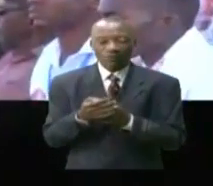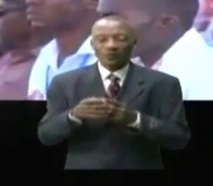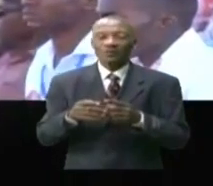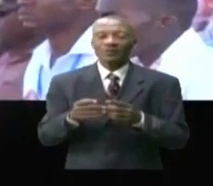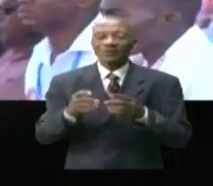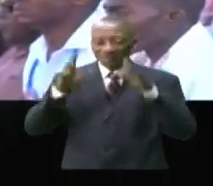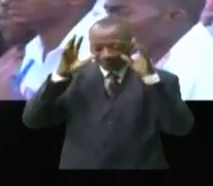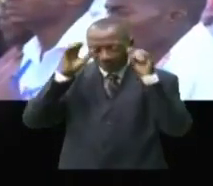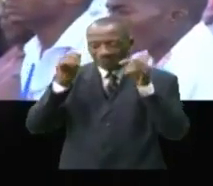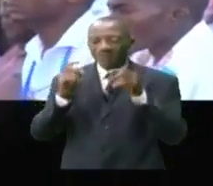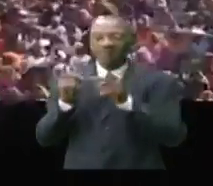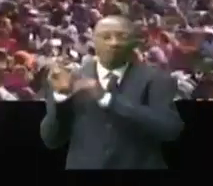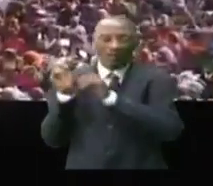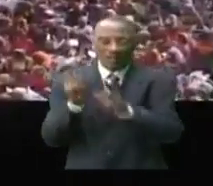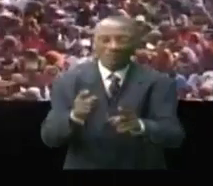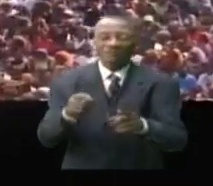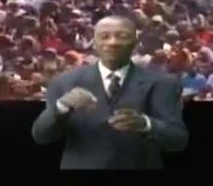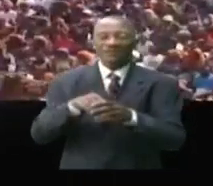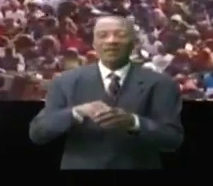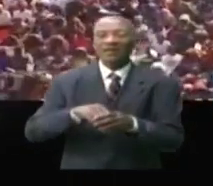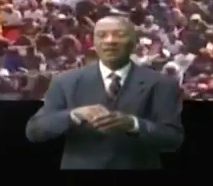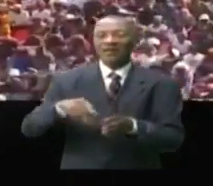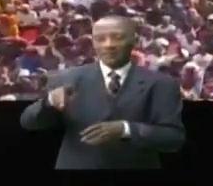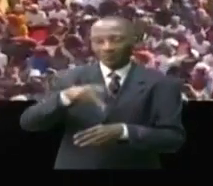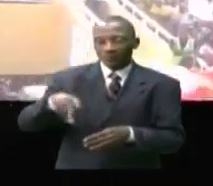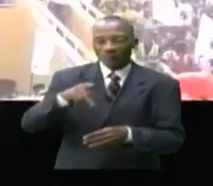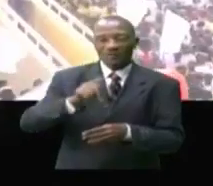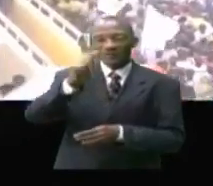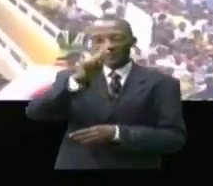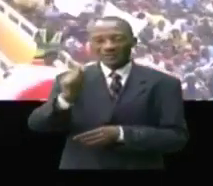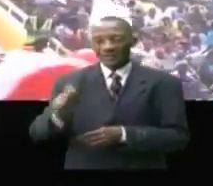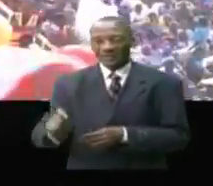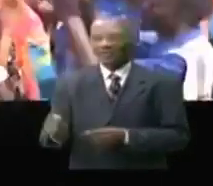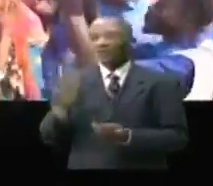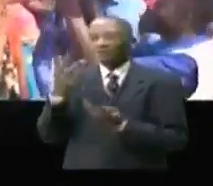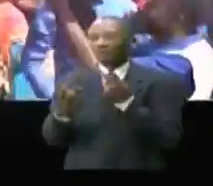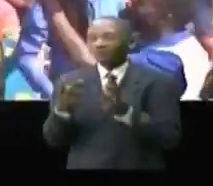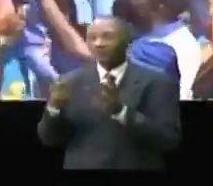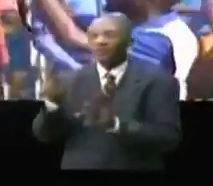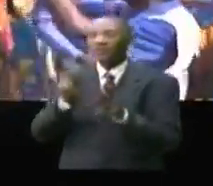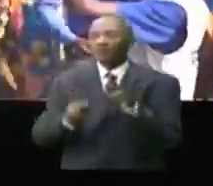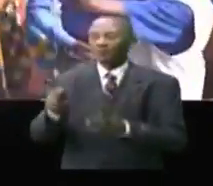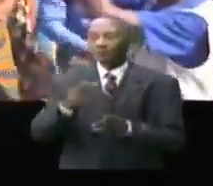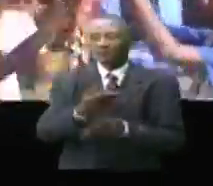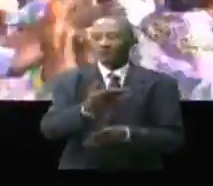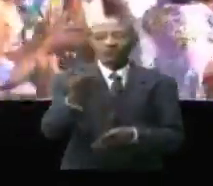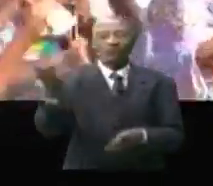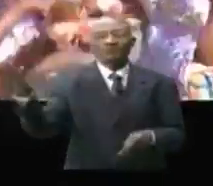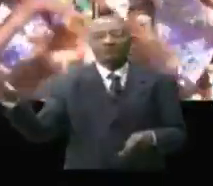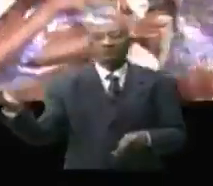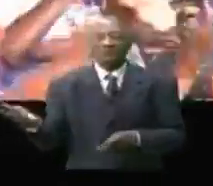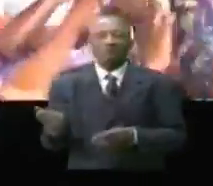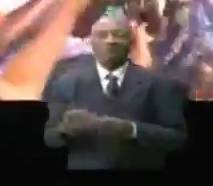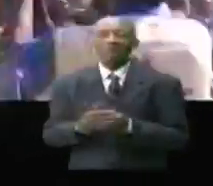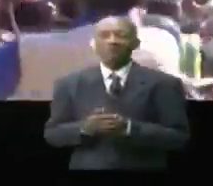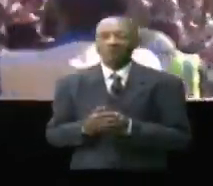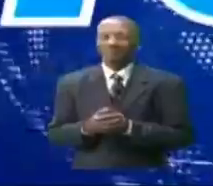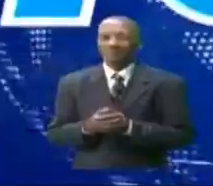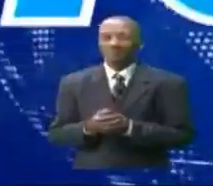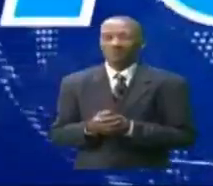Une activité qui restera dans les annales de ce stade de Kalemi qui se voit avec un soutien réussi aux actions du président de la